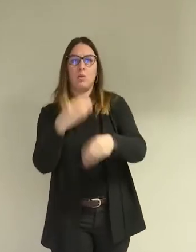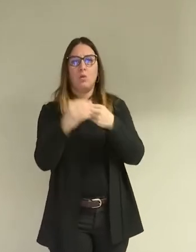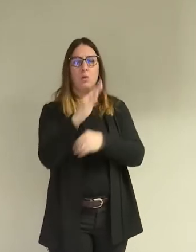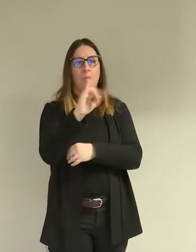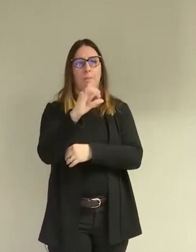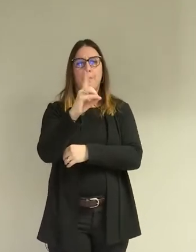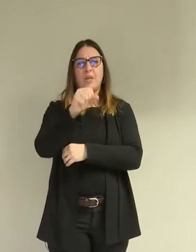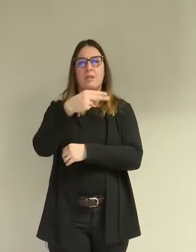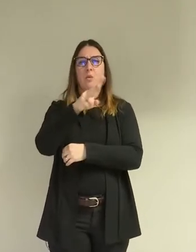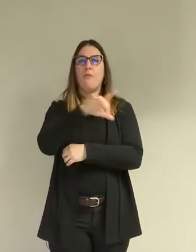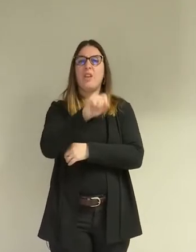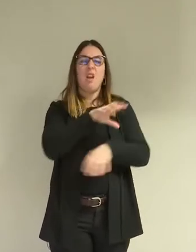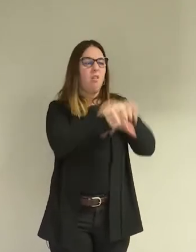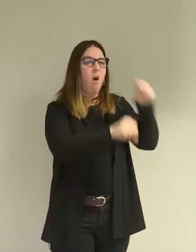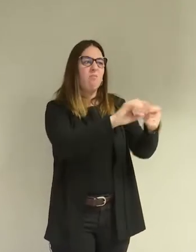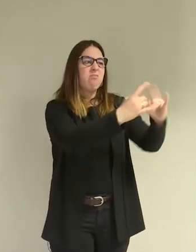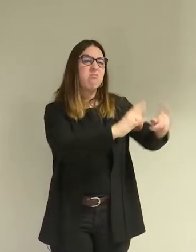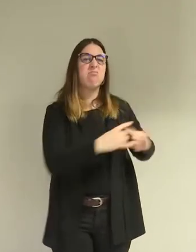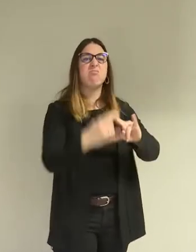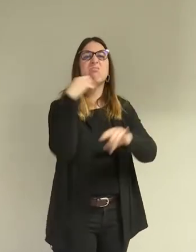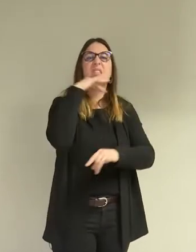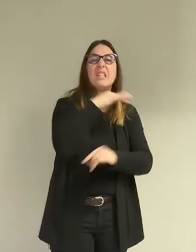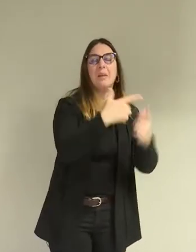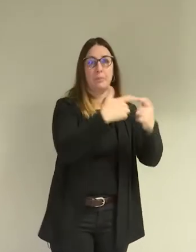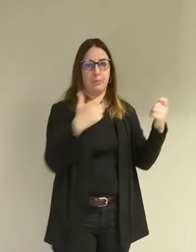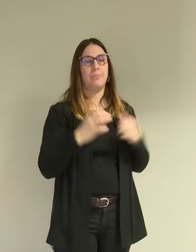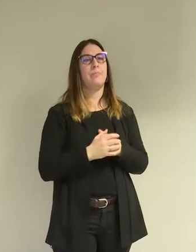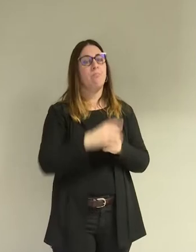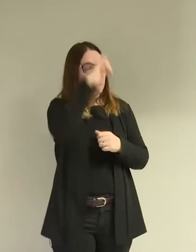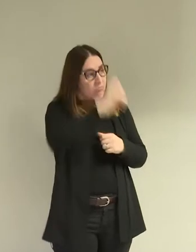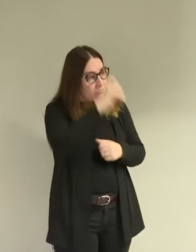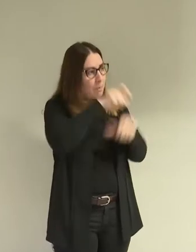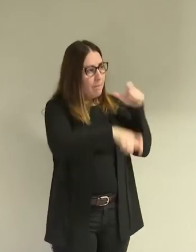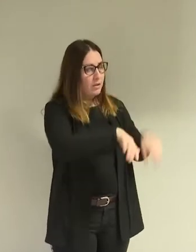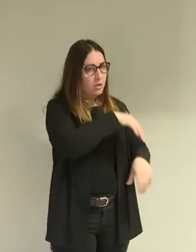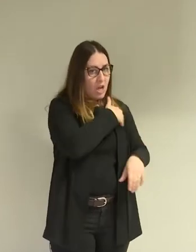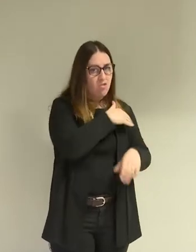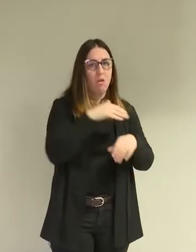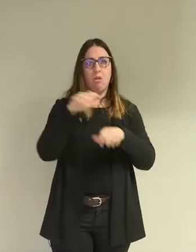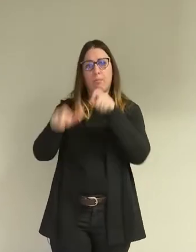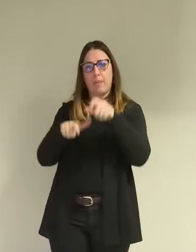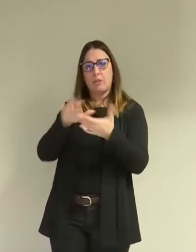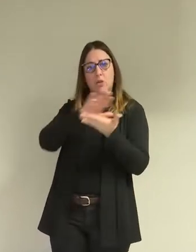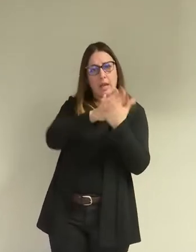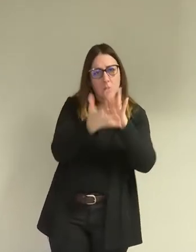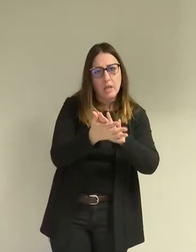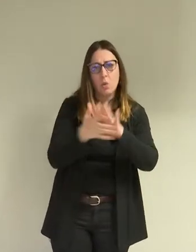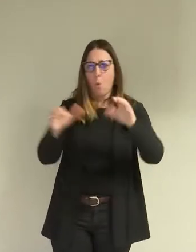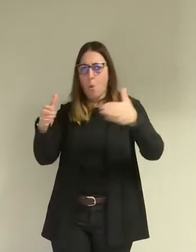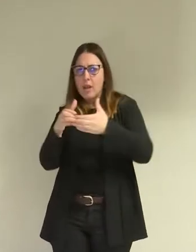je tiens pour finir à saluer particulièrement le travail des agents des habitantes et à ceux des associations et collectifs de quartier